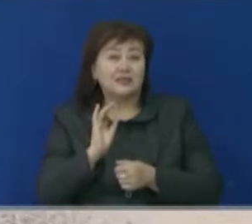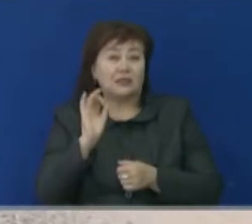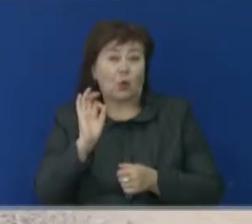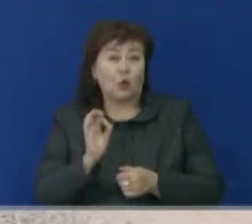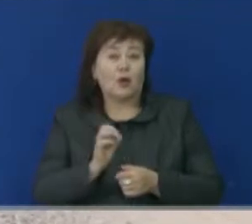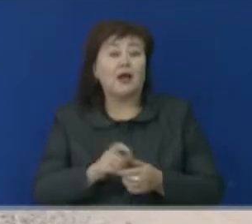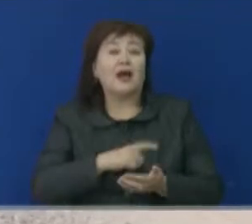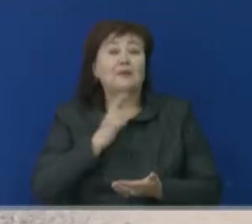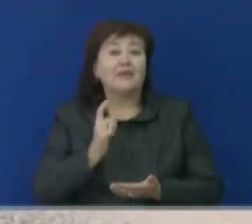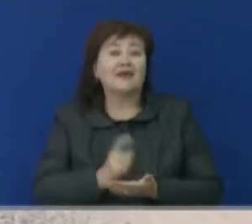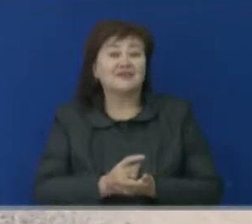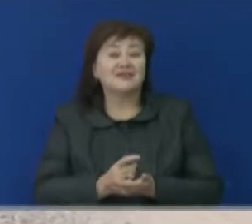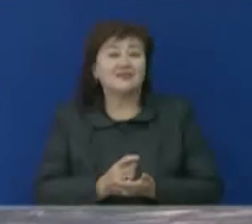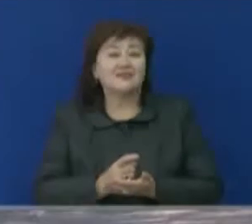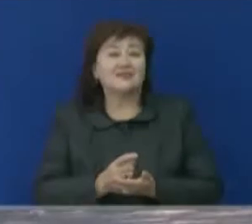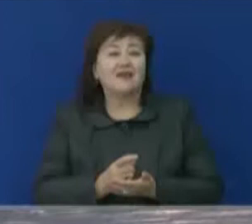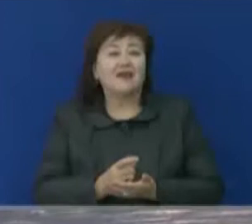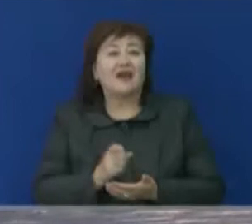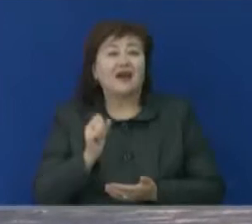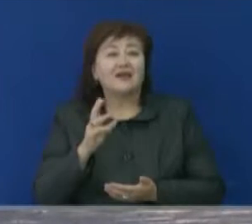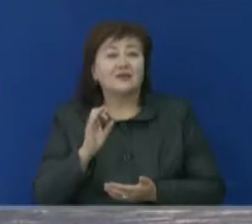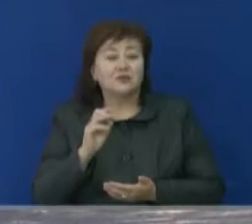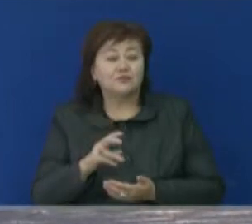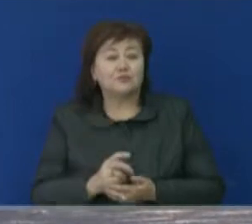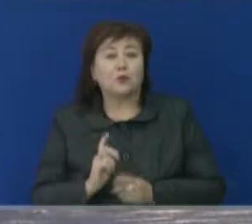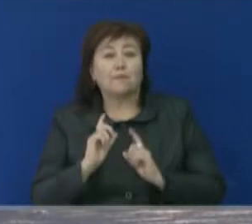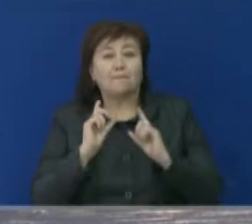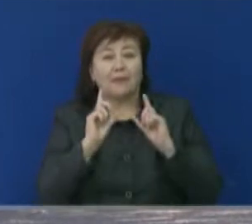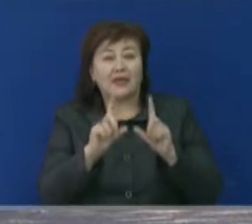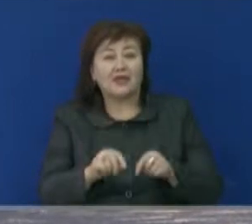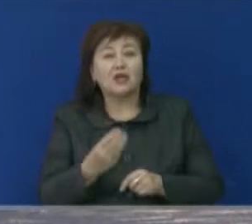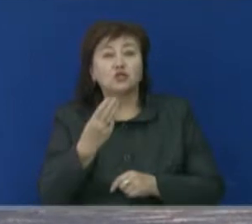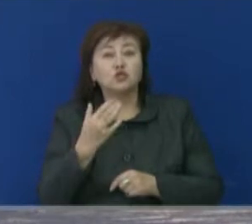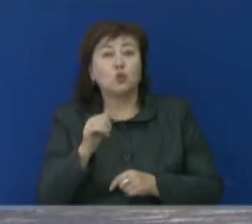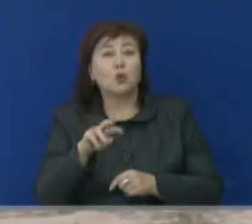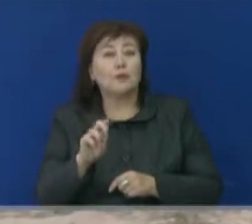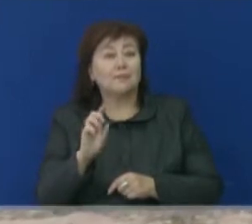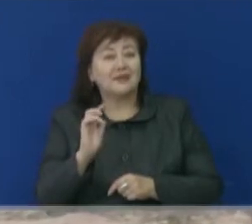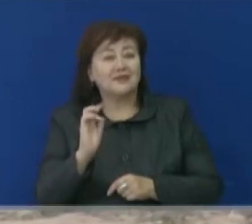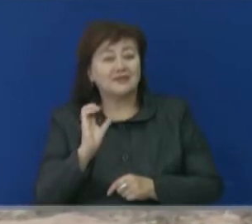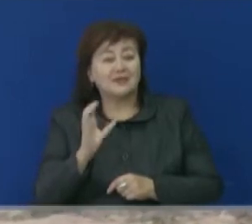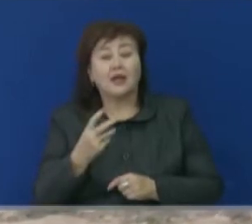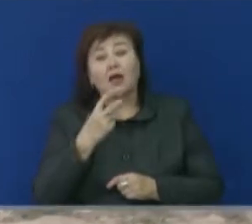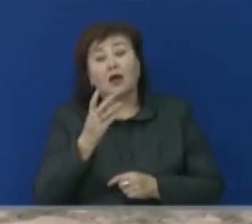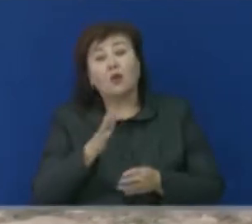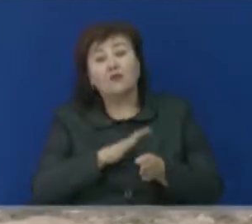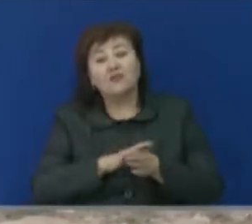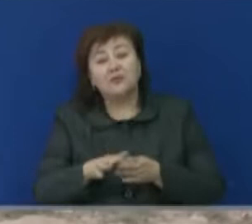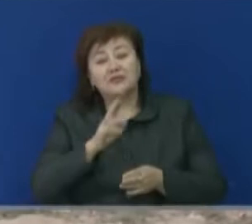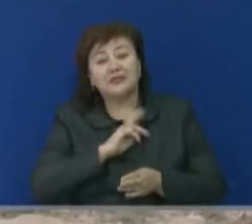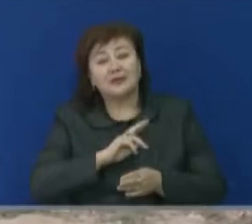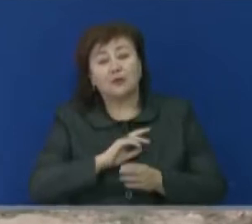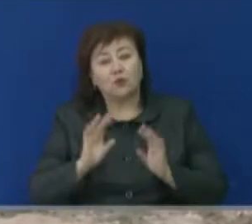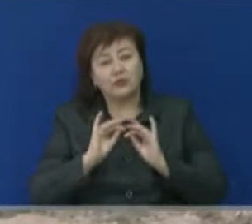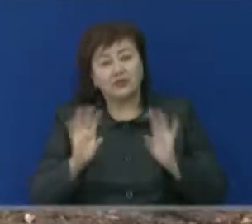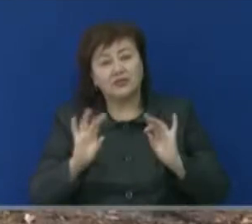Алдымен қала әкімінің міндетін атқарушысы Шүлбі ауылдық округіне барды. Кездесу басында жиналғандарға атқарылған жұмыстар мен ағымдағы жылға арналған